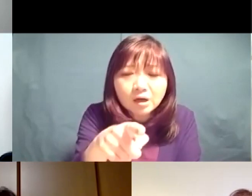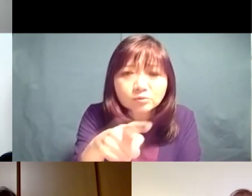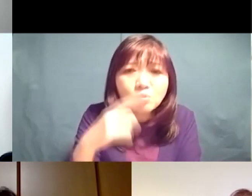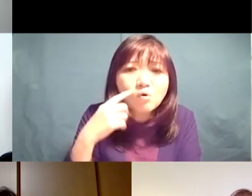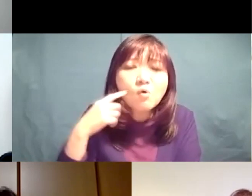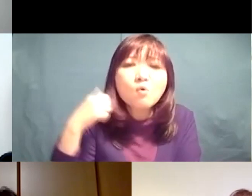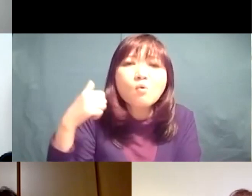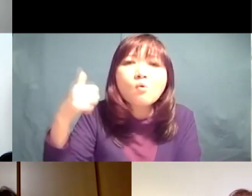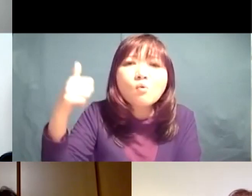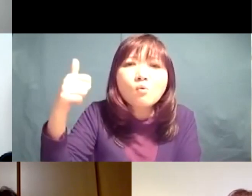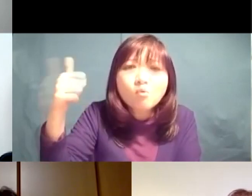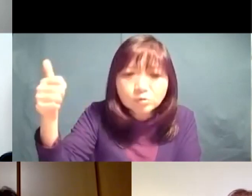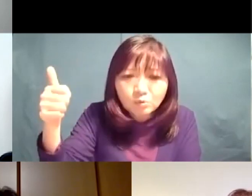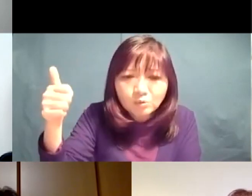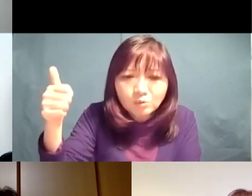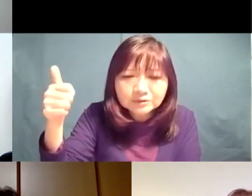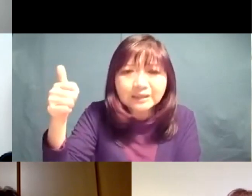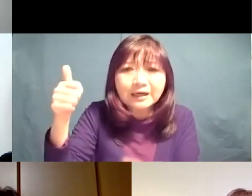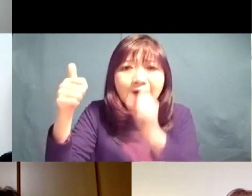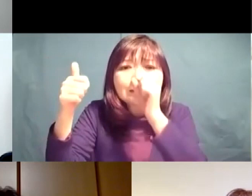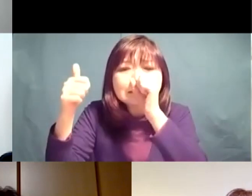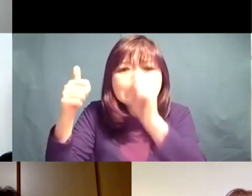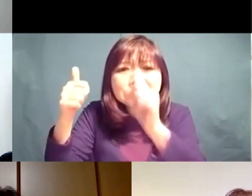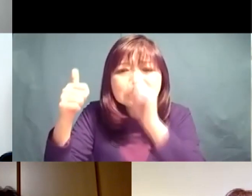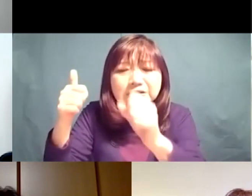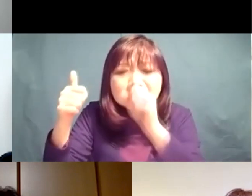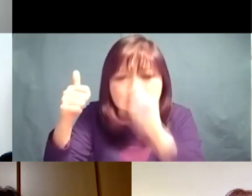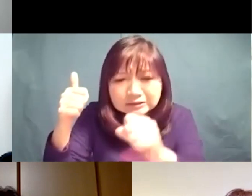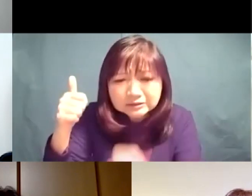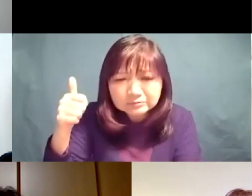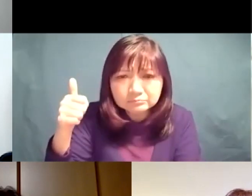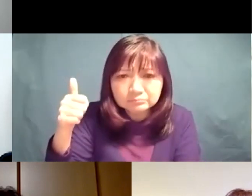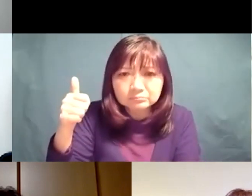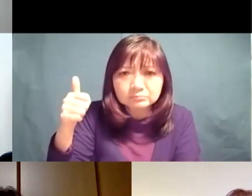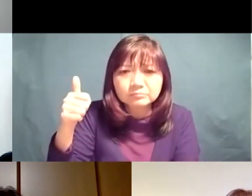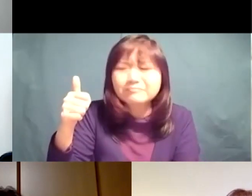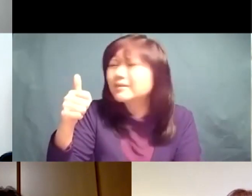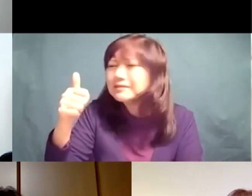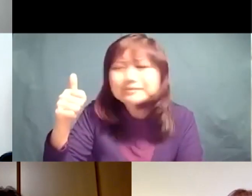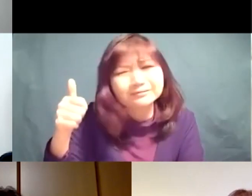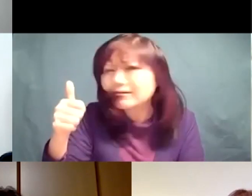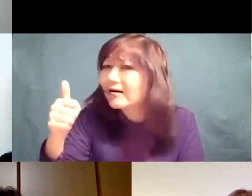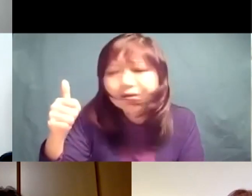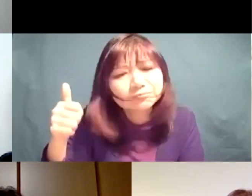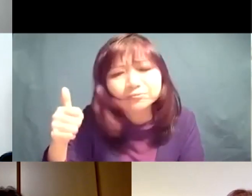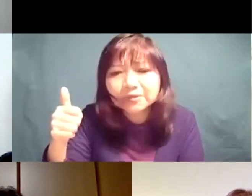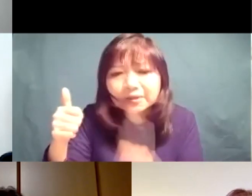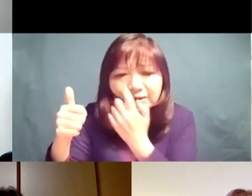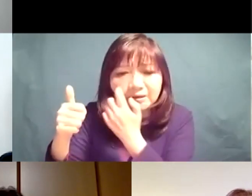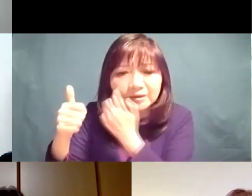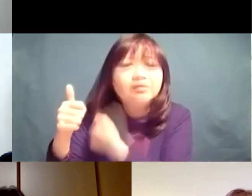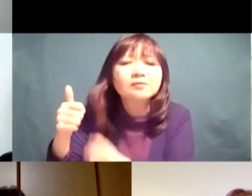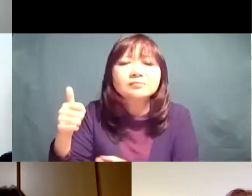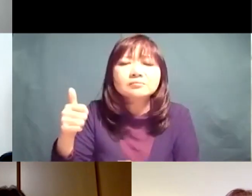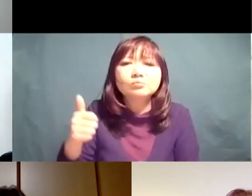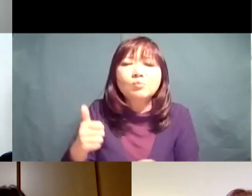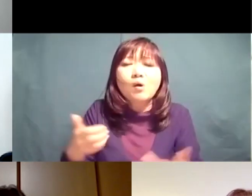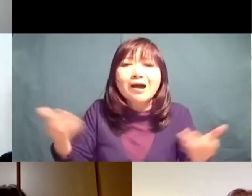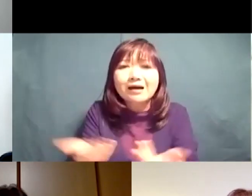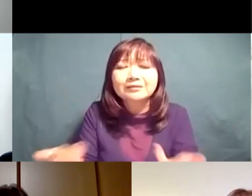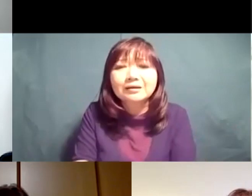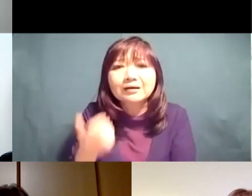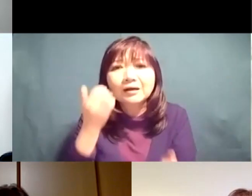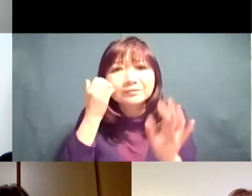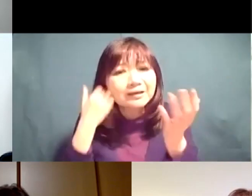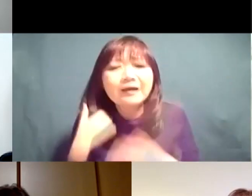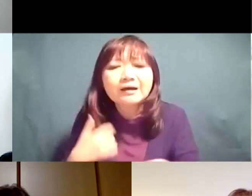あなたにはいいお父ちゃんだったと言ってきたけど、違うの。働